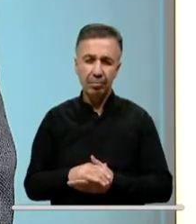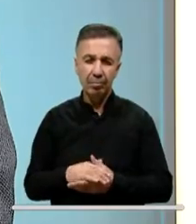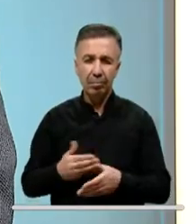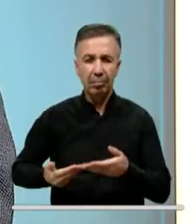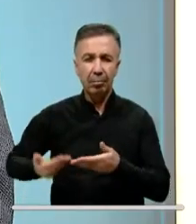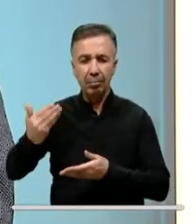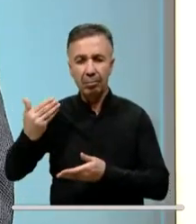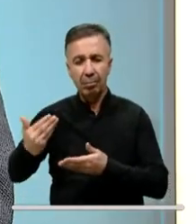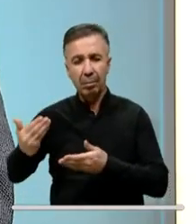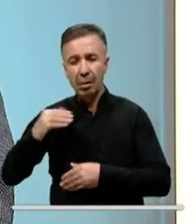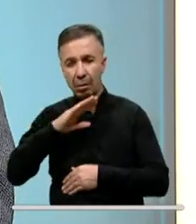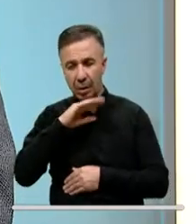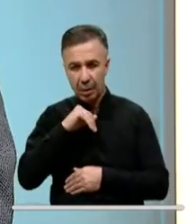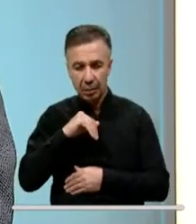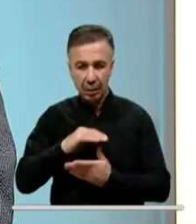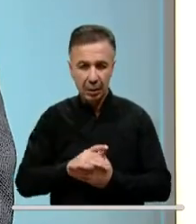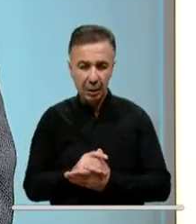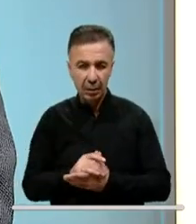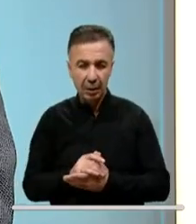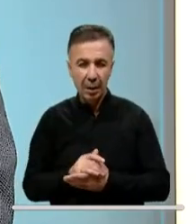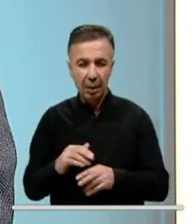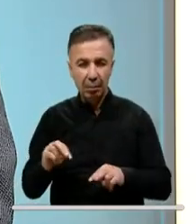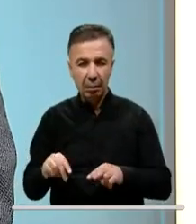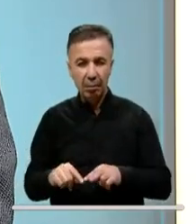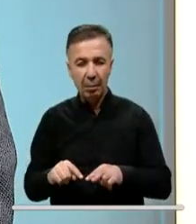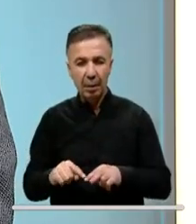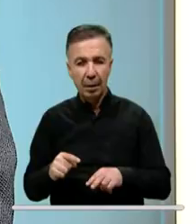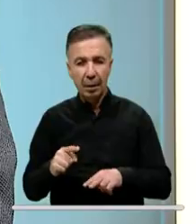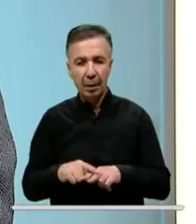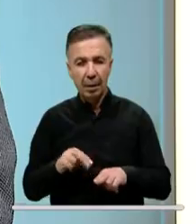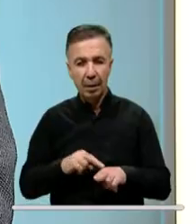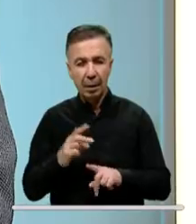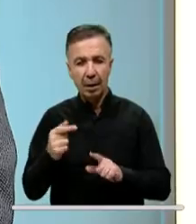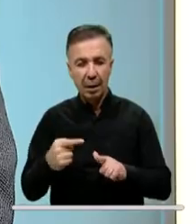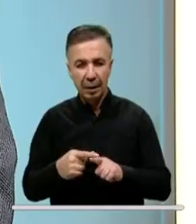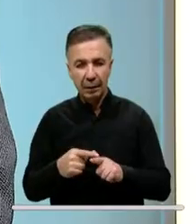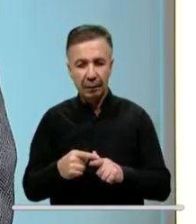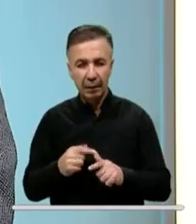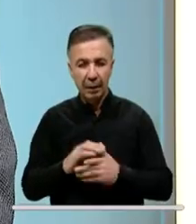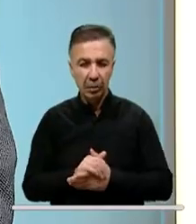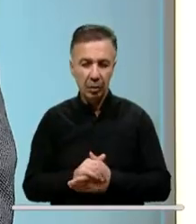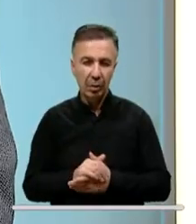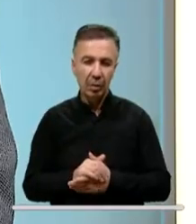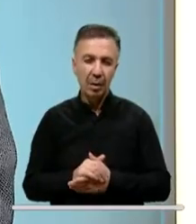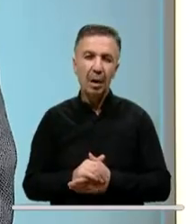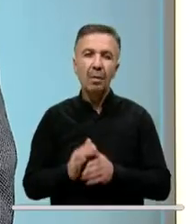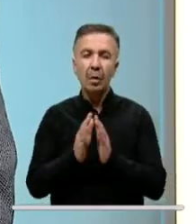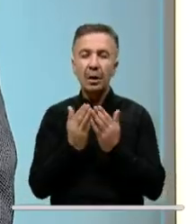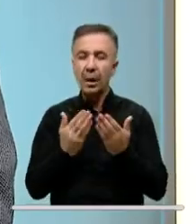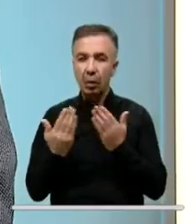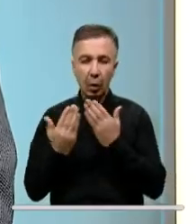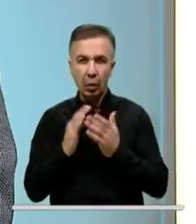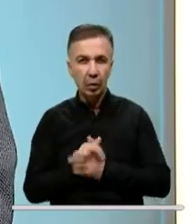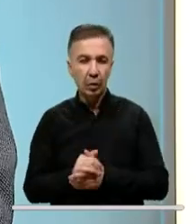Akif Ersoy'dan çok enteresan hikayeler var. Saatlerce yağmurun altında bekledi. Yani okusun kardeşlerimiz,